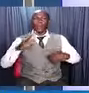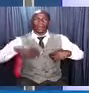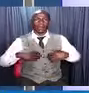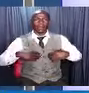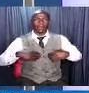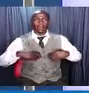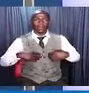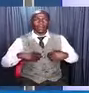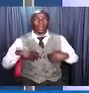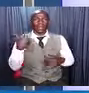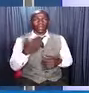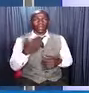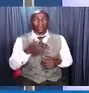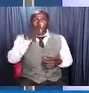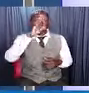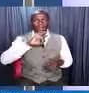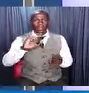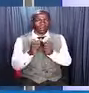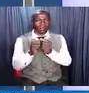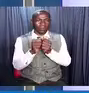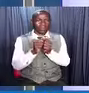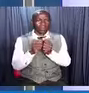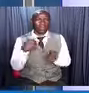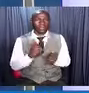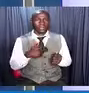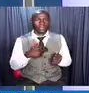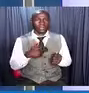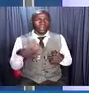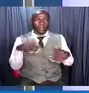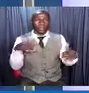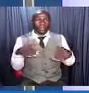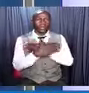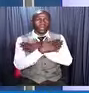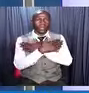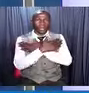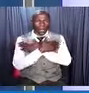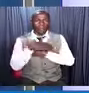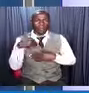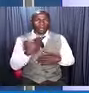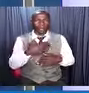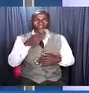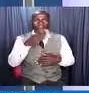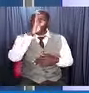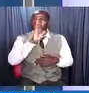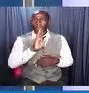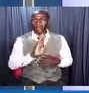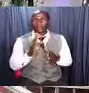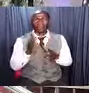Be joyful. Mungu wetu yuko pamoja nasi. Our God is together with us. Je, mnampenda Mungu wetu? Do you love our